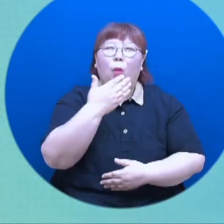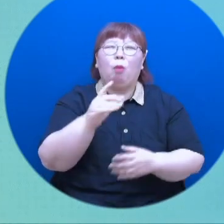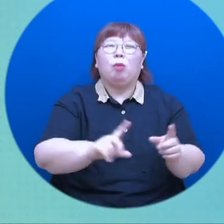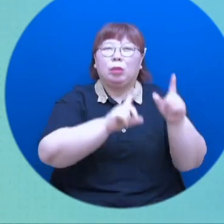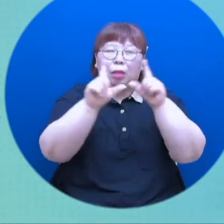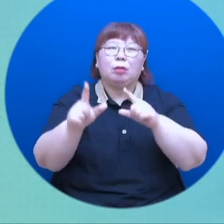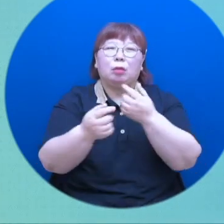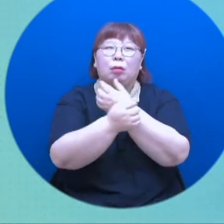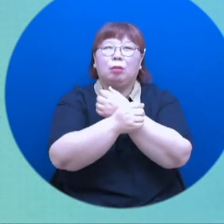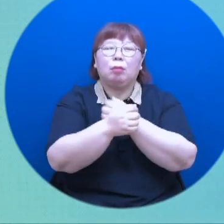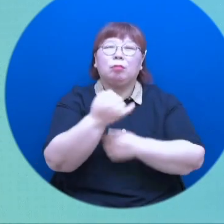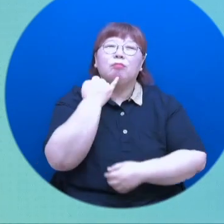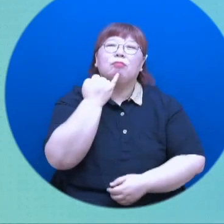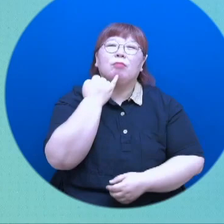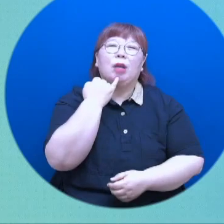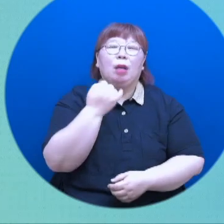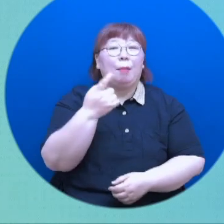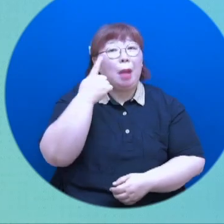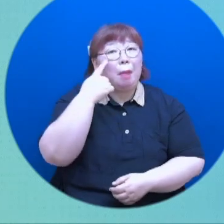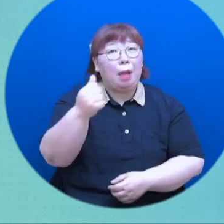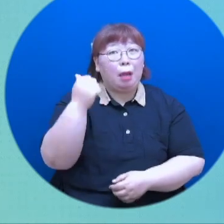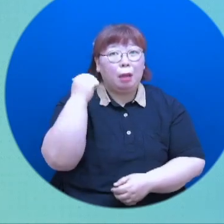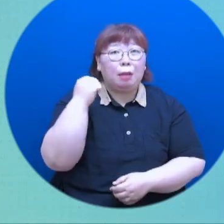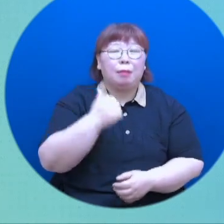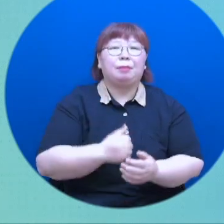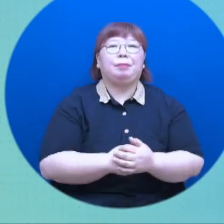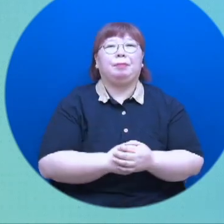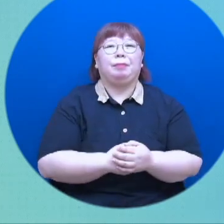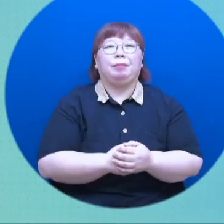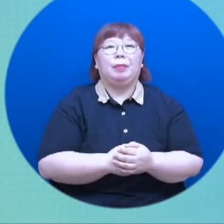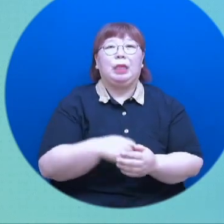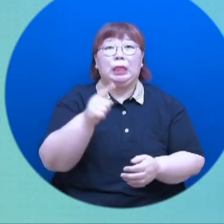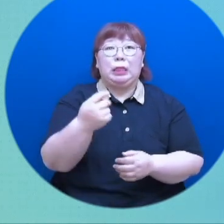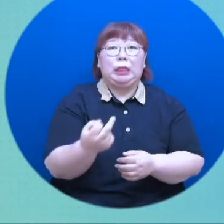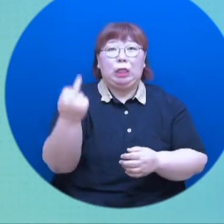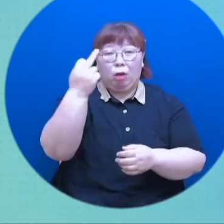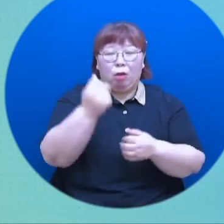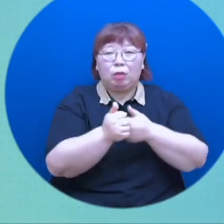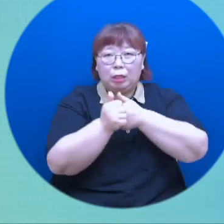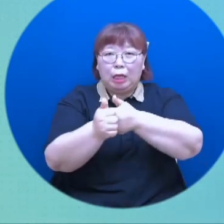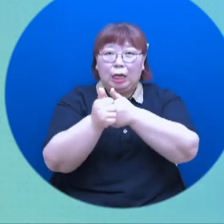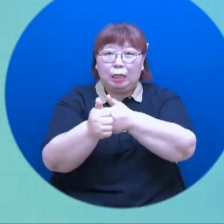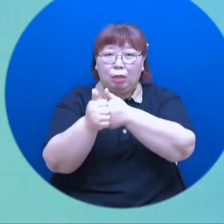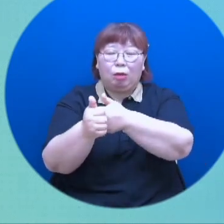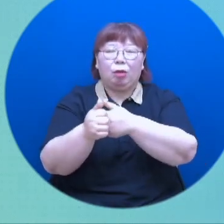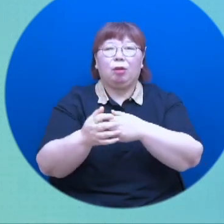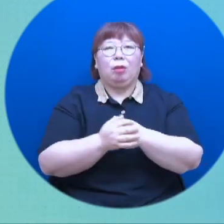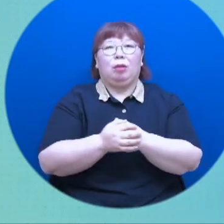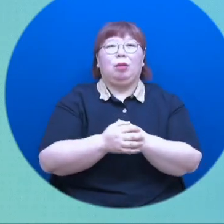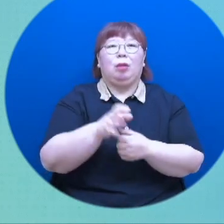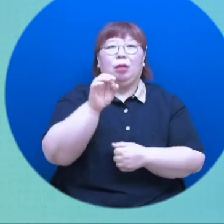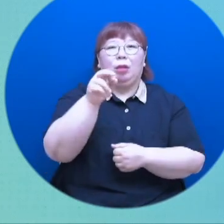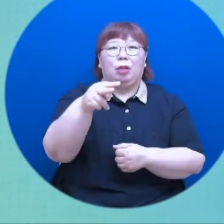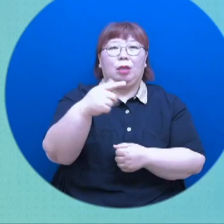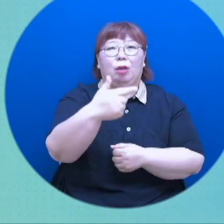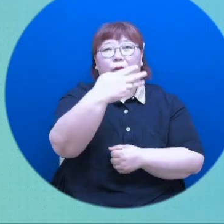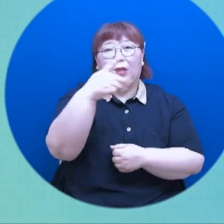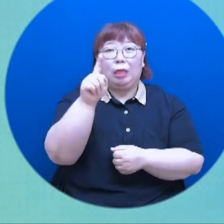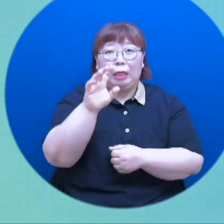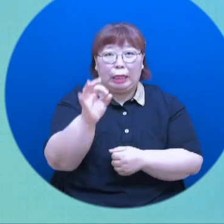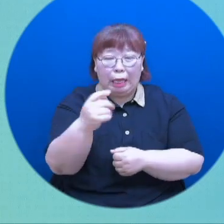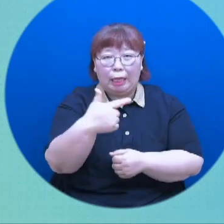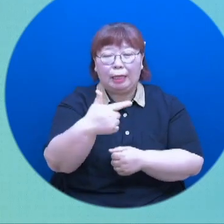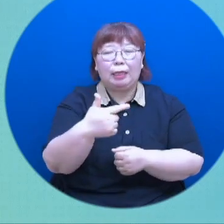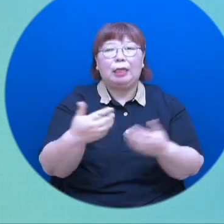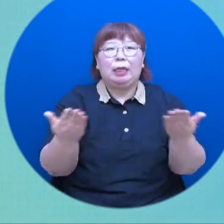해결돼. 그러니 그거 한번 해보자. 그래야 그 형 따라 연탄 공장에 연탄 짓고 연탄